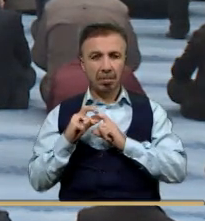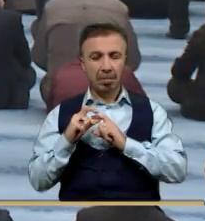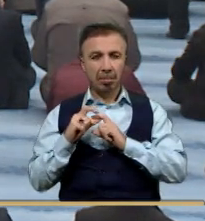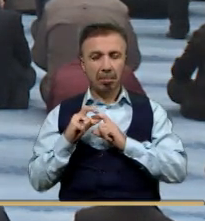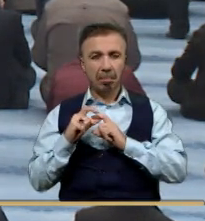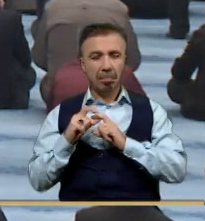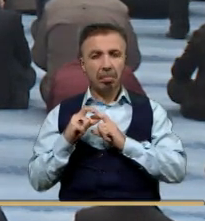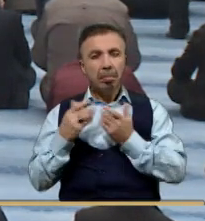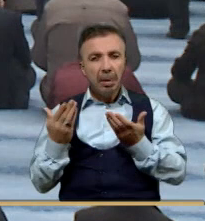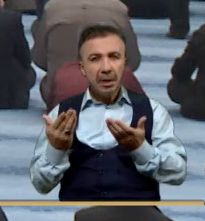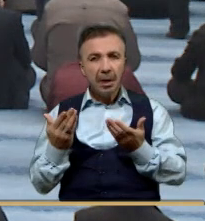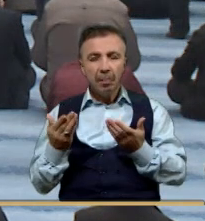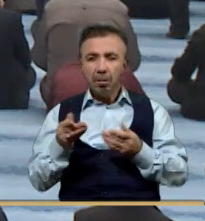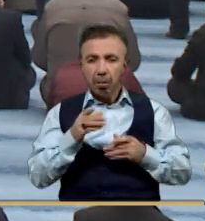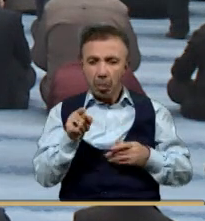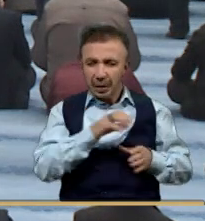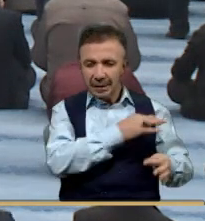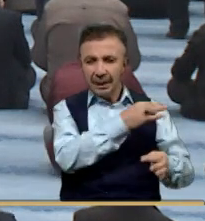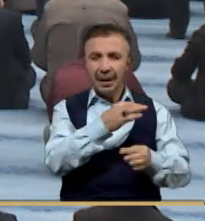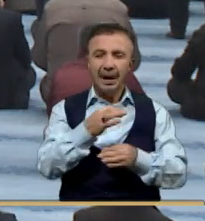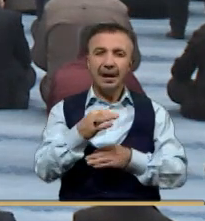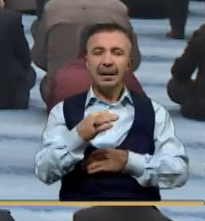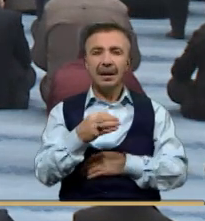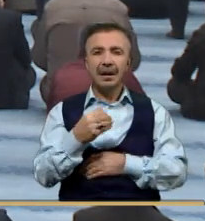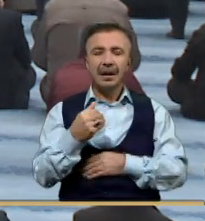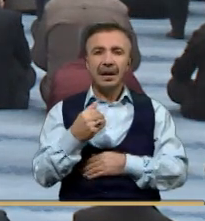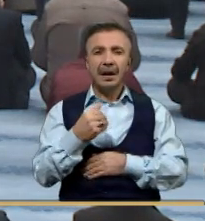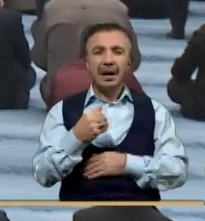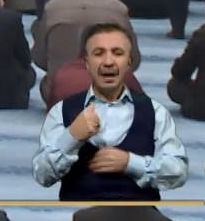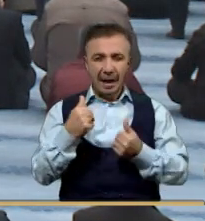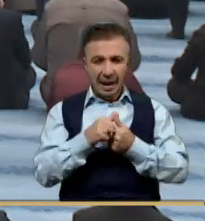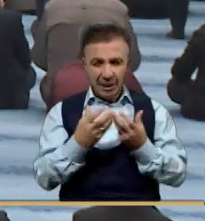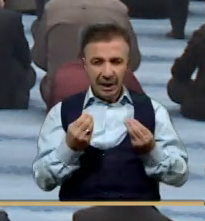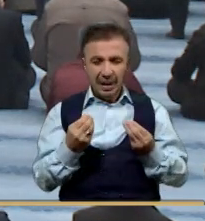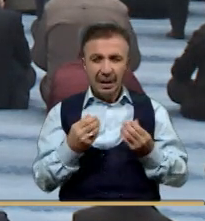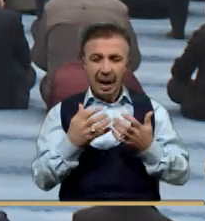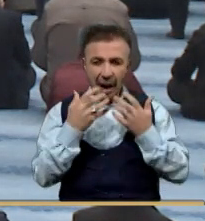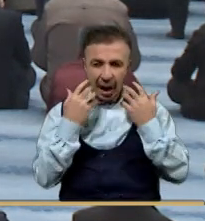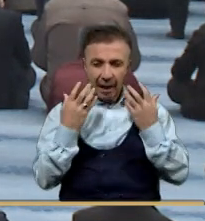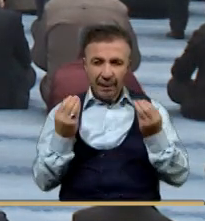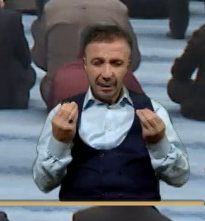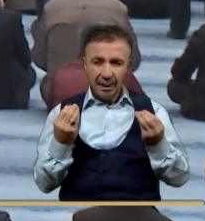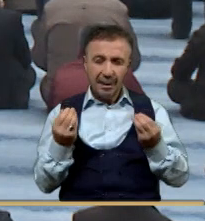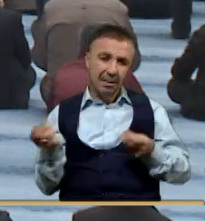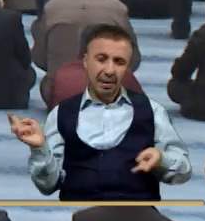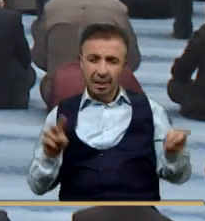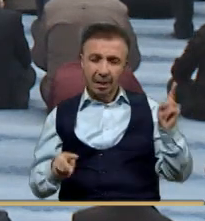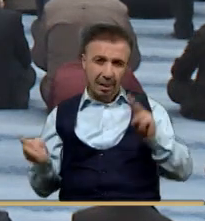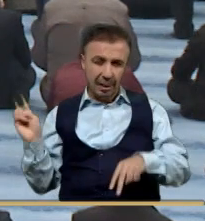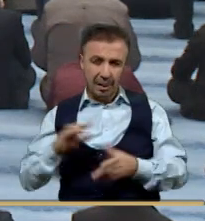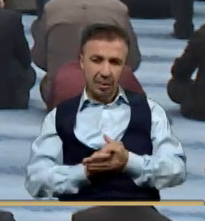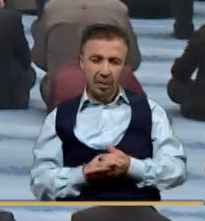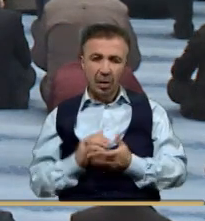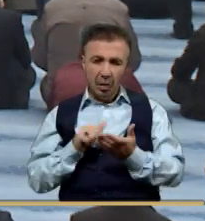da sevgililerini, eşlerini doğuruyorlar, hayvanları katlediyorlar ve bütün